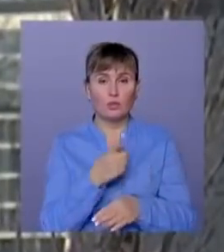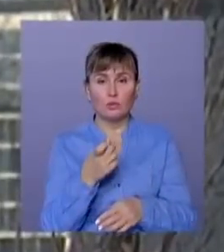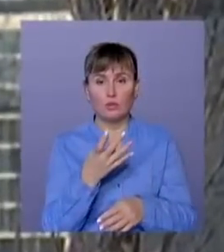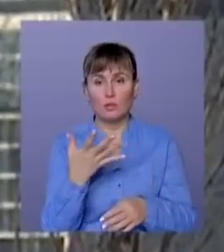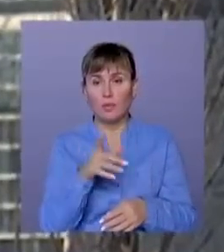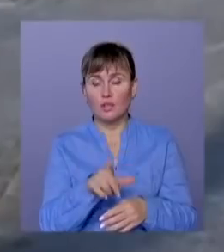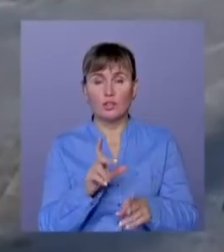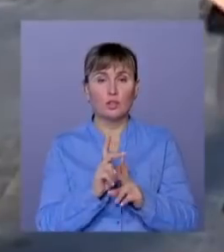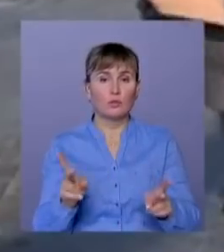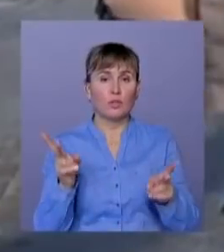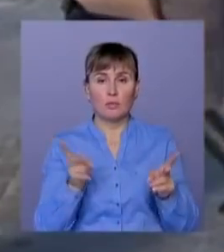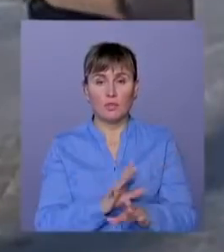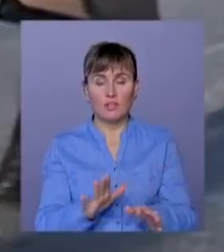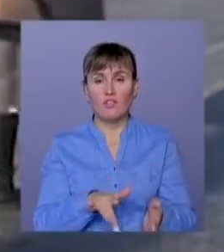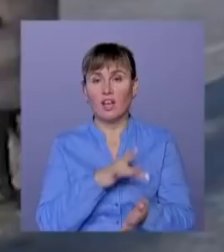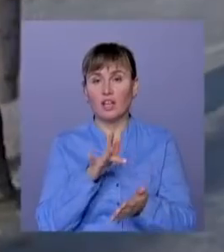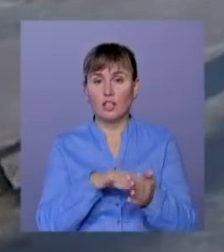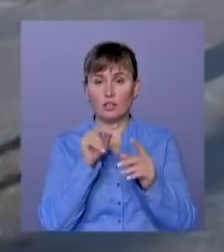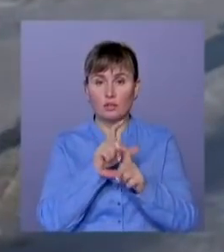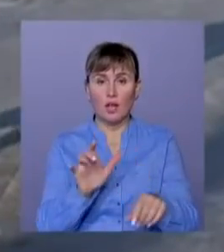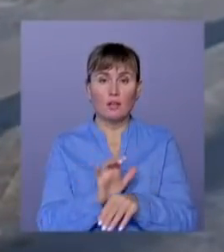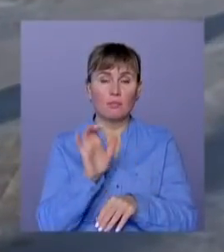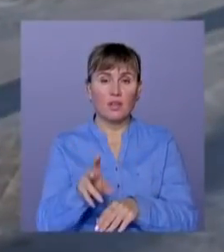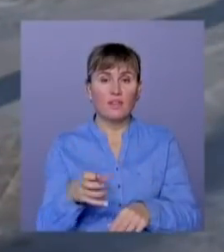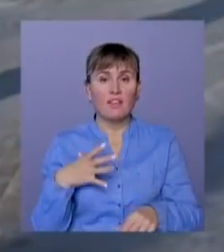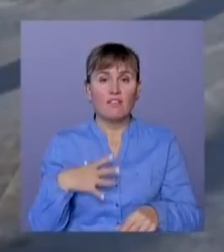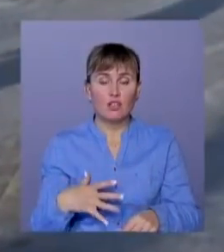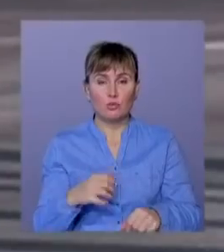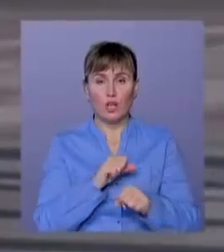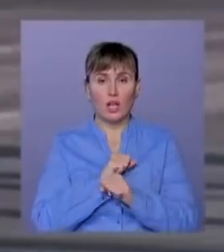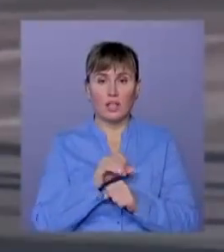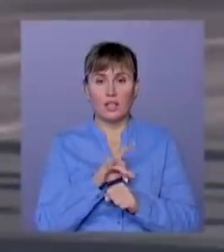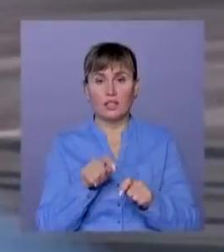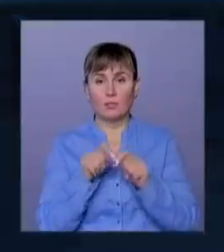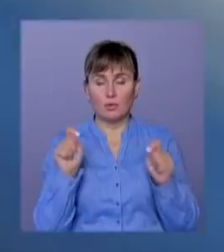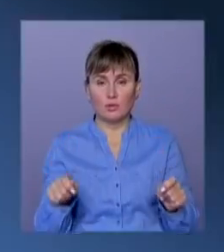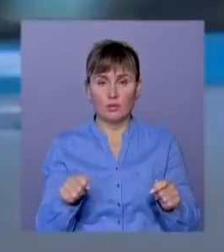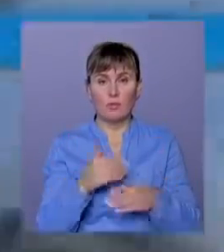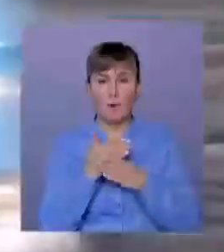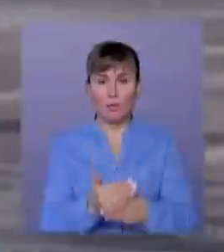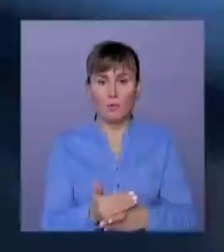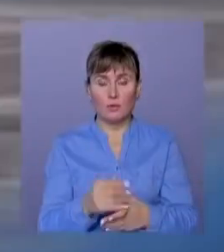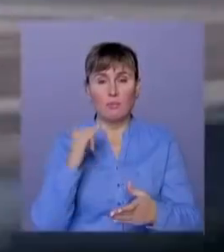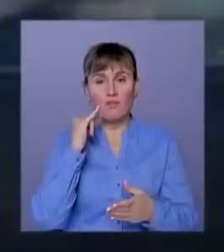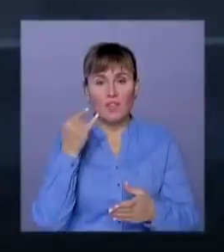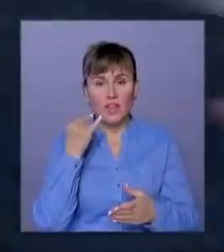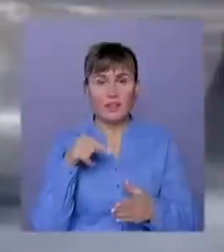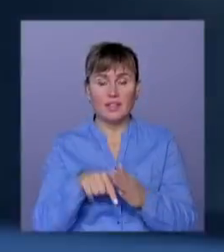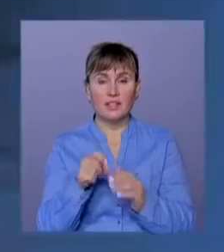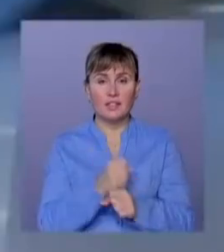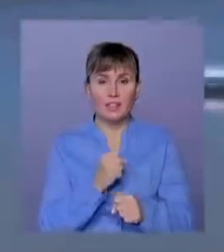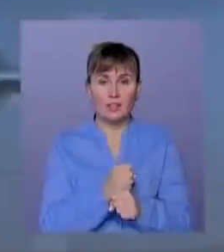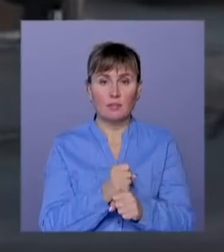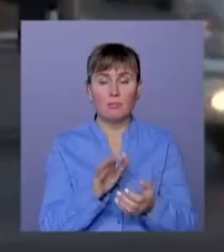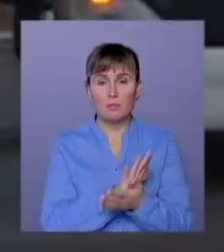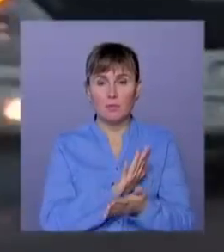человек. Никто не пострадал. В городах школьников отправили на вынужденные каникулы и запустили акцию помощи. В Павлодаре призывали бесплатно